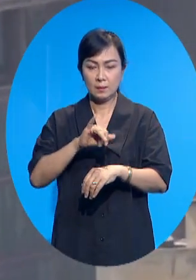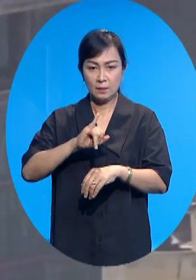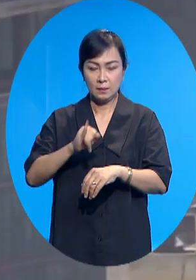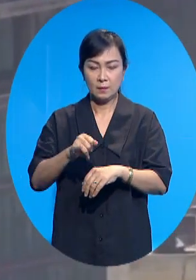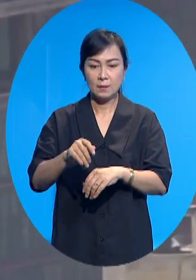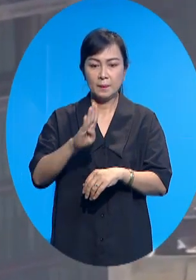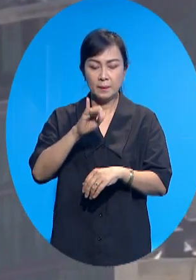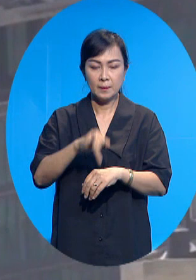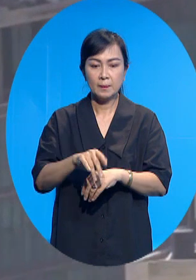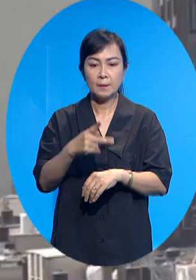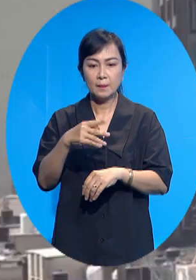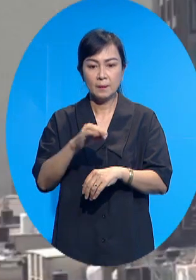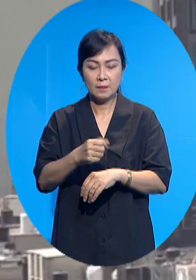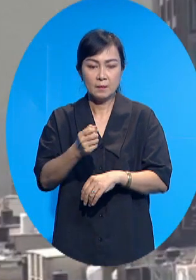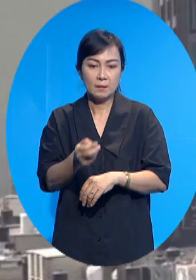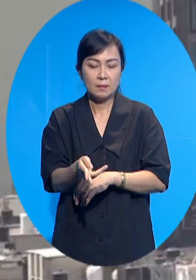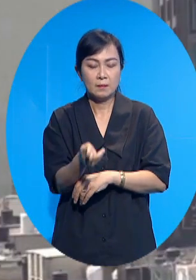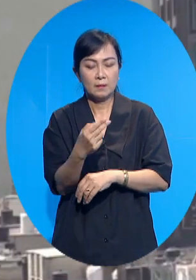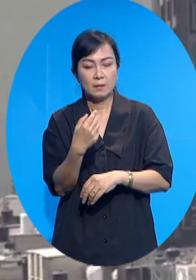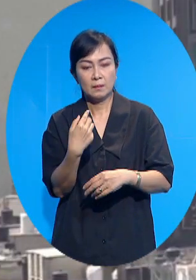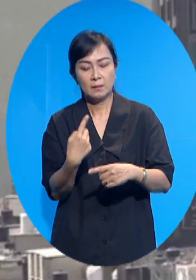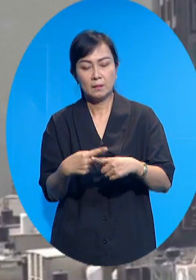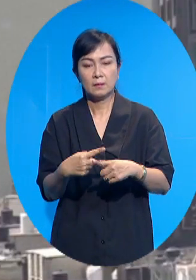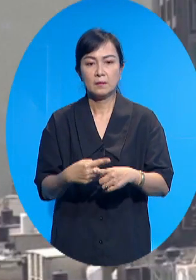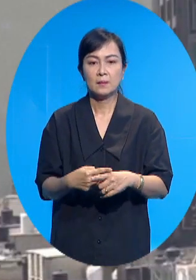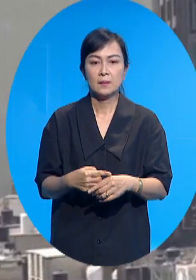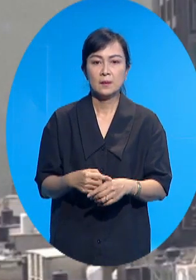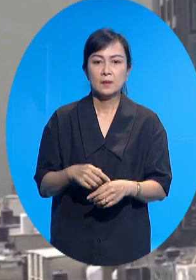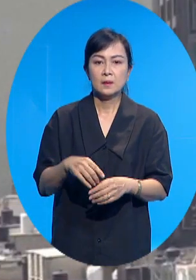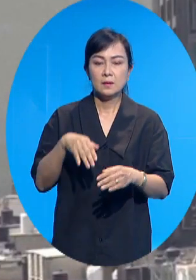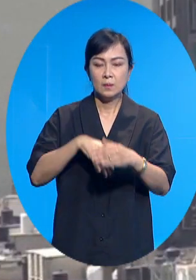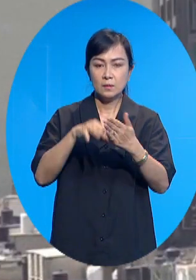đã bị người Palestine sát hại và nhiều cuộc tấn công đã được tiến hành từ Jenin hoặc từ trong khu vực.